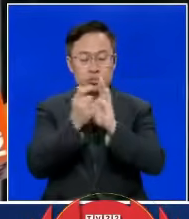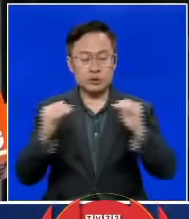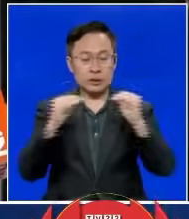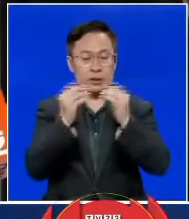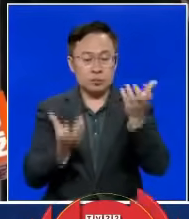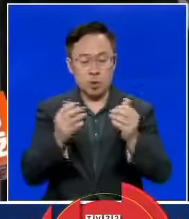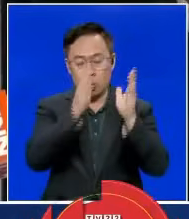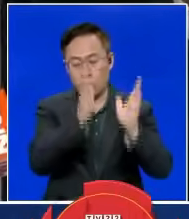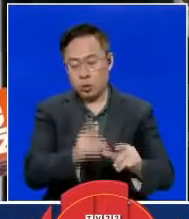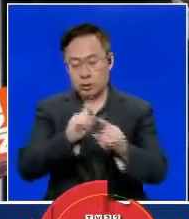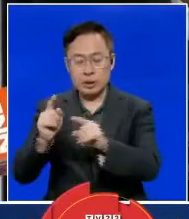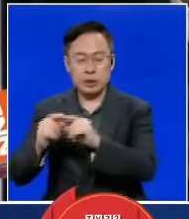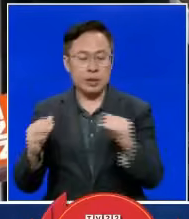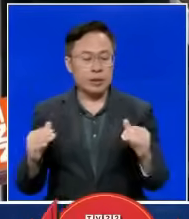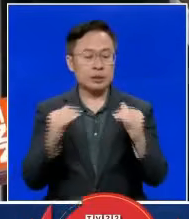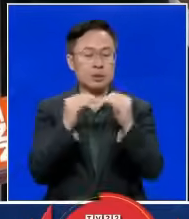ายแ